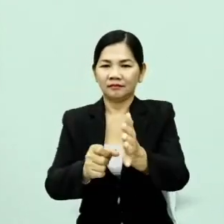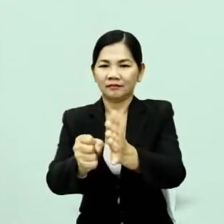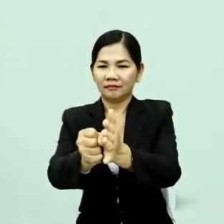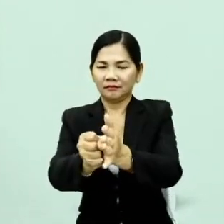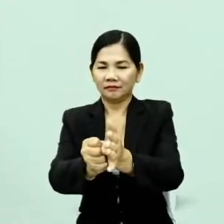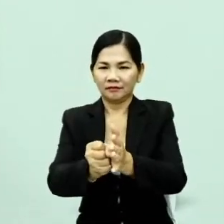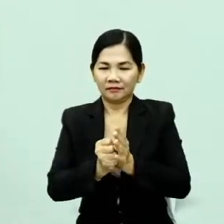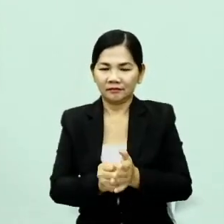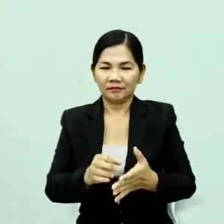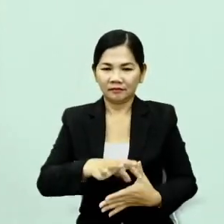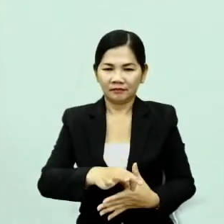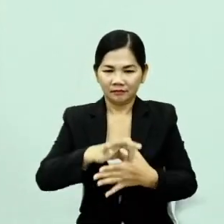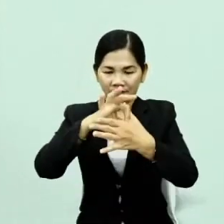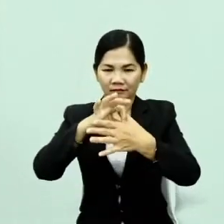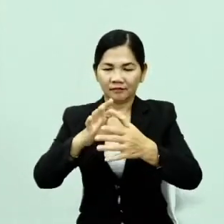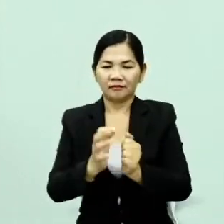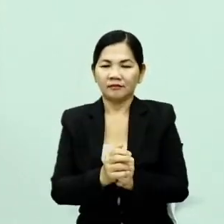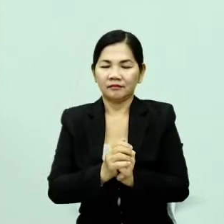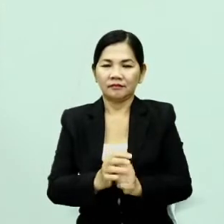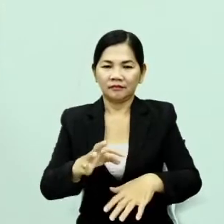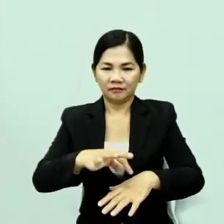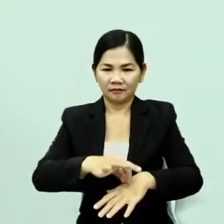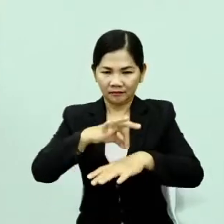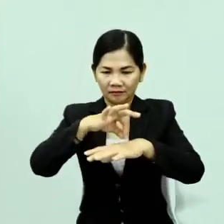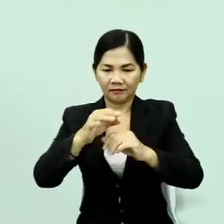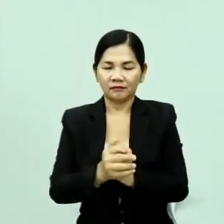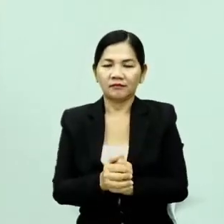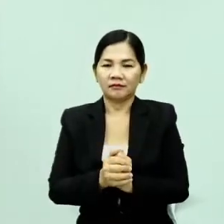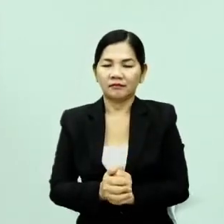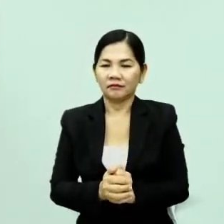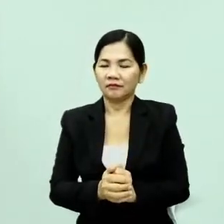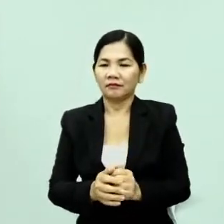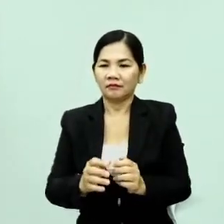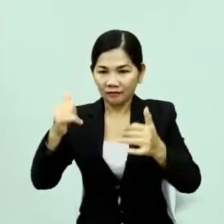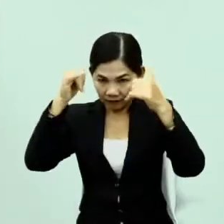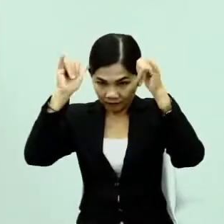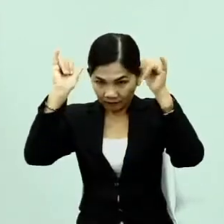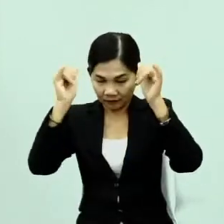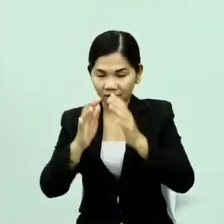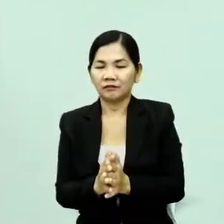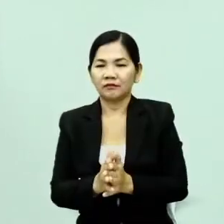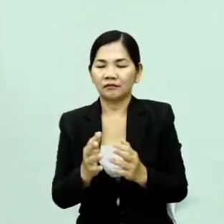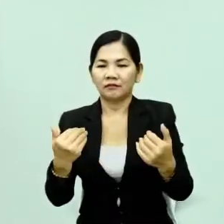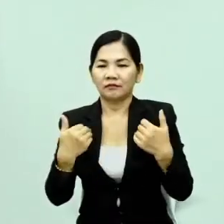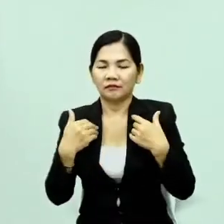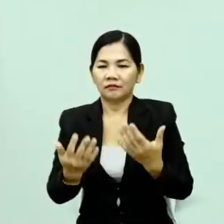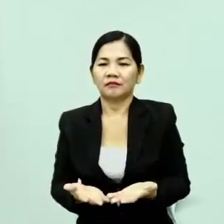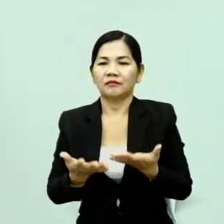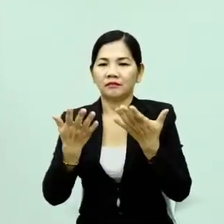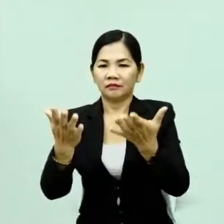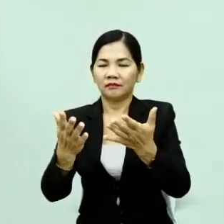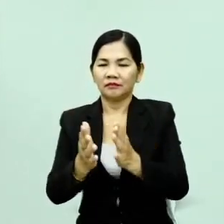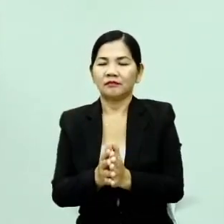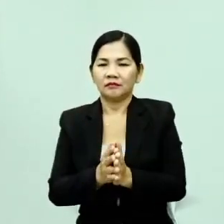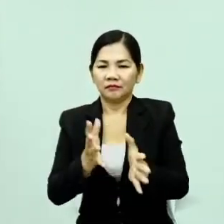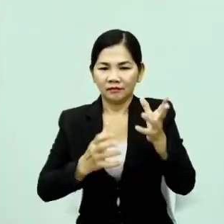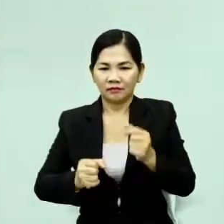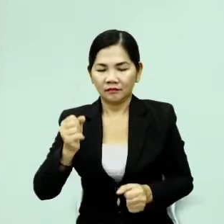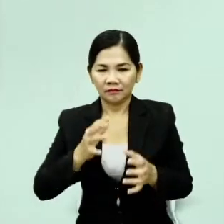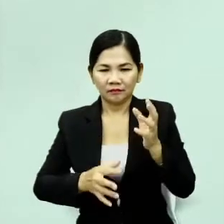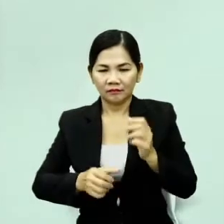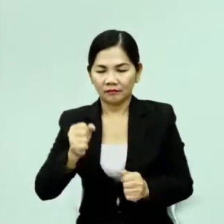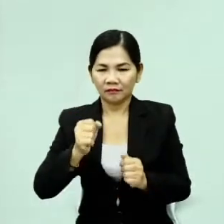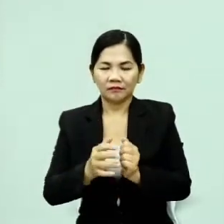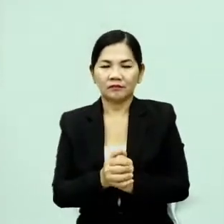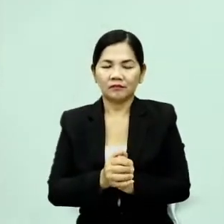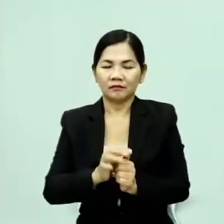tiếng cha bắt đo sách cha bắt đo sạch bày cha chẳng nấy cô khăn cào ní cha cứ chi cô sầm ráp bắt đo cha tức đỏ là con